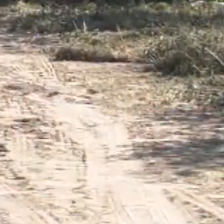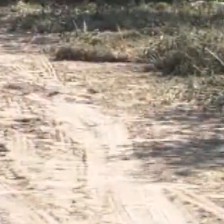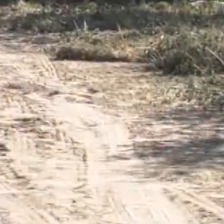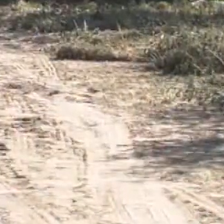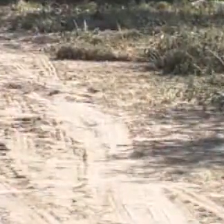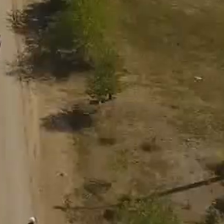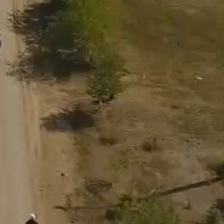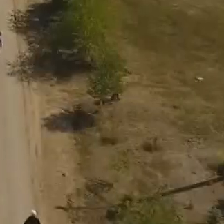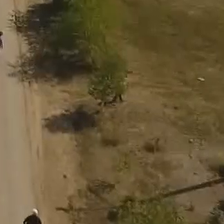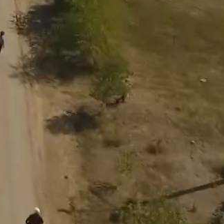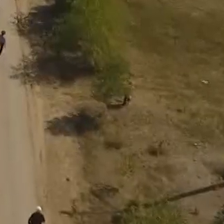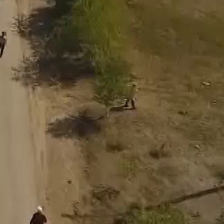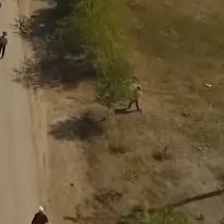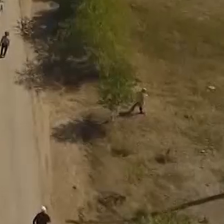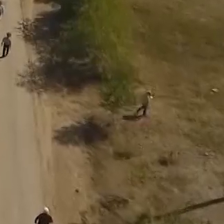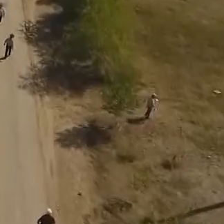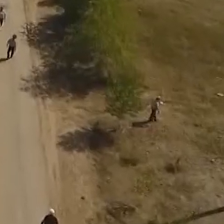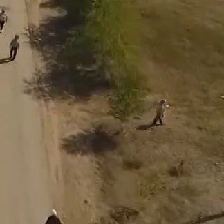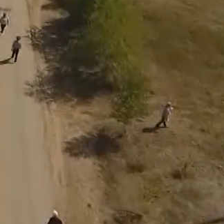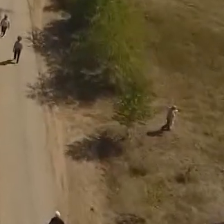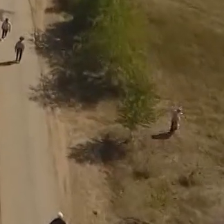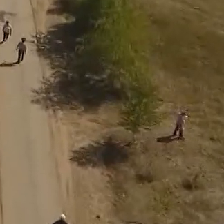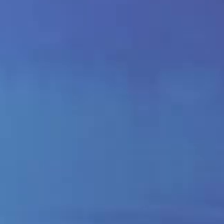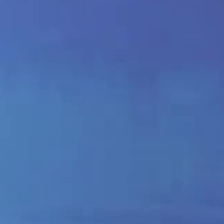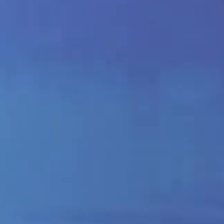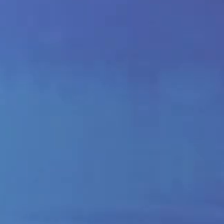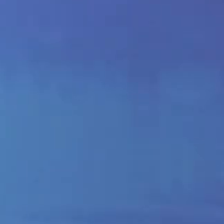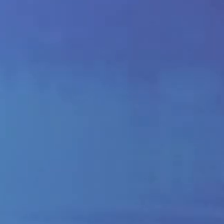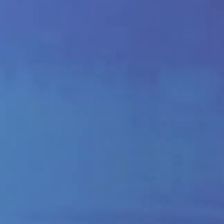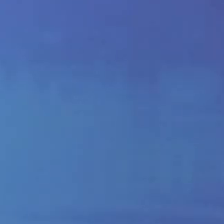Бейбітшілік аралында Сабантой мерекесі тойланды.